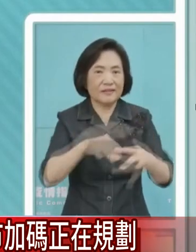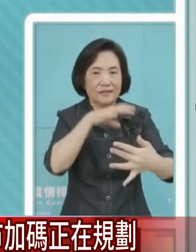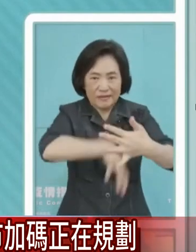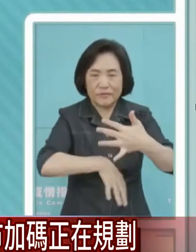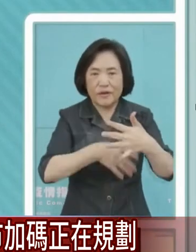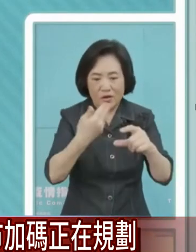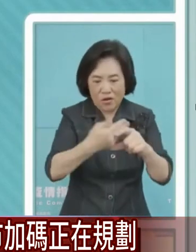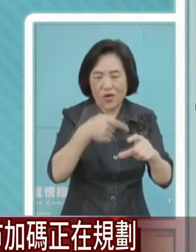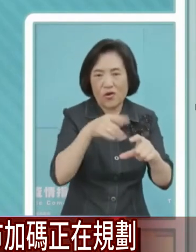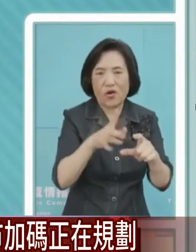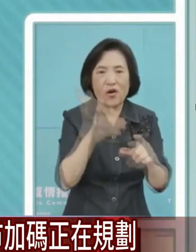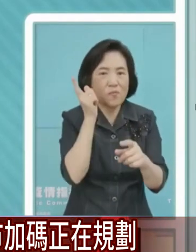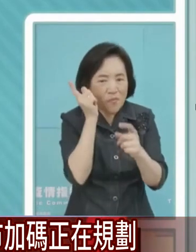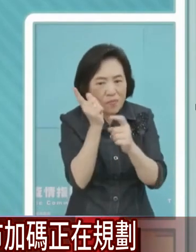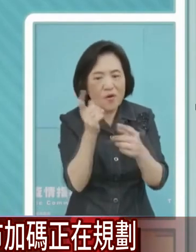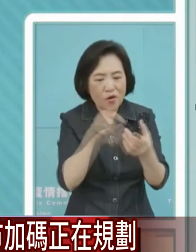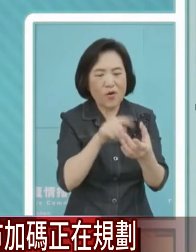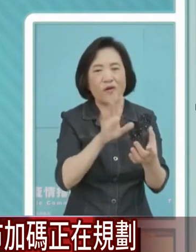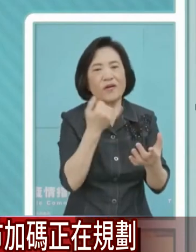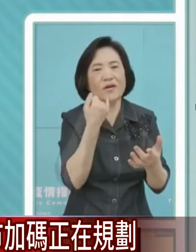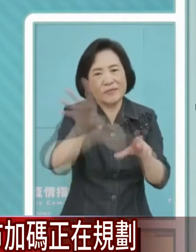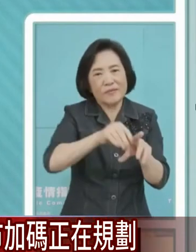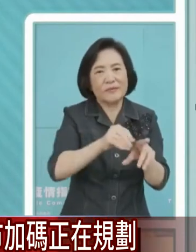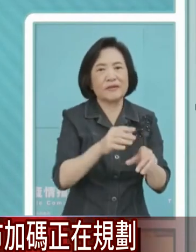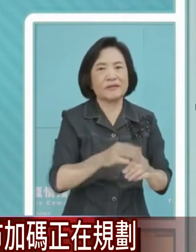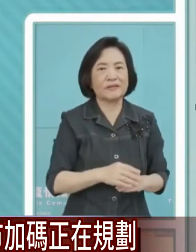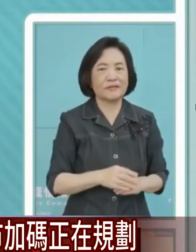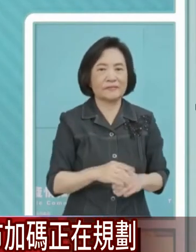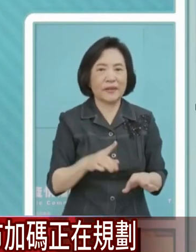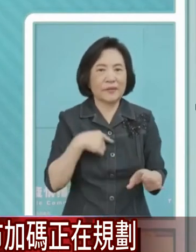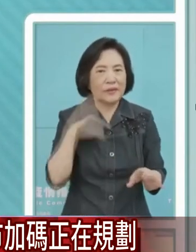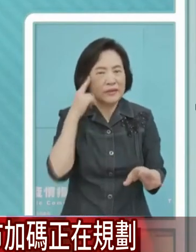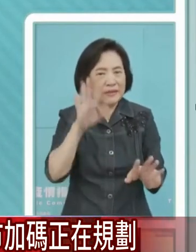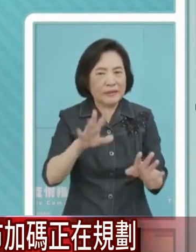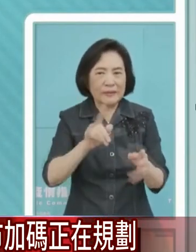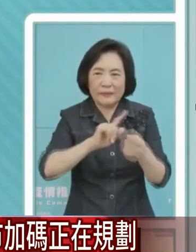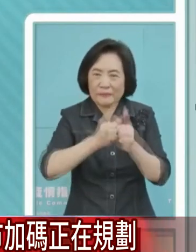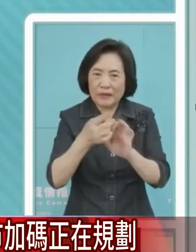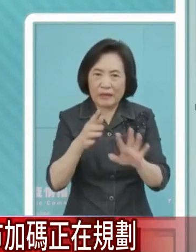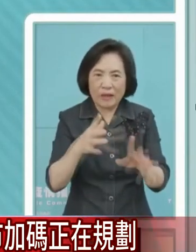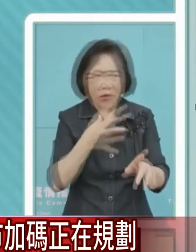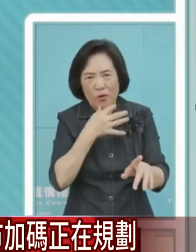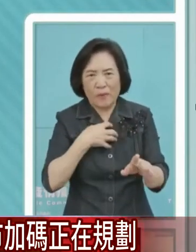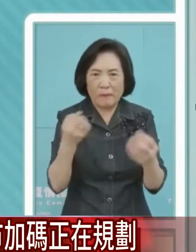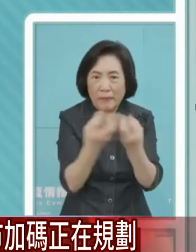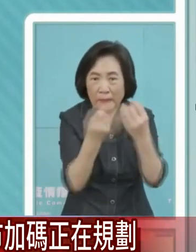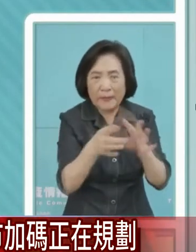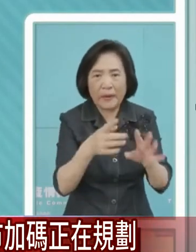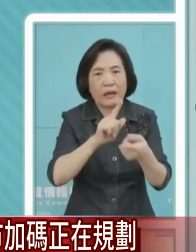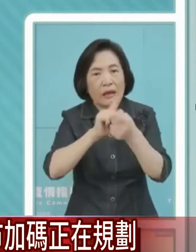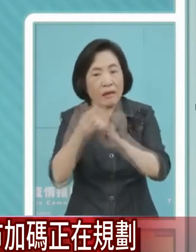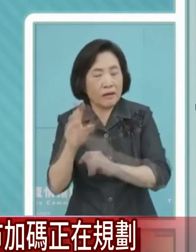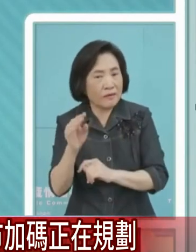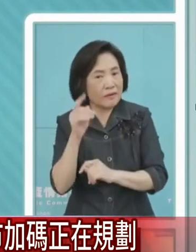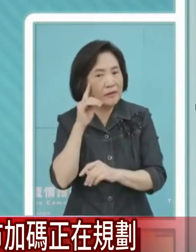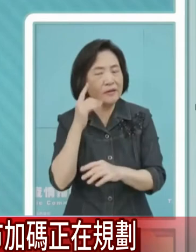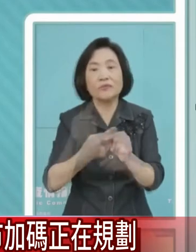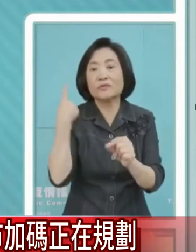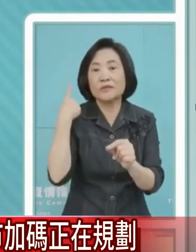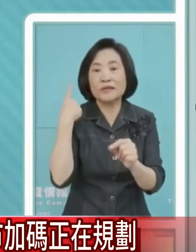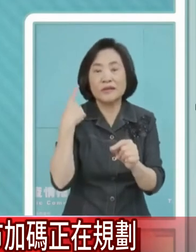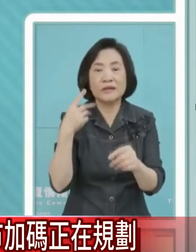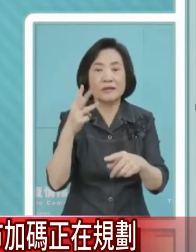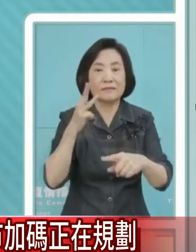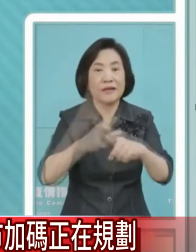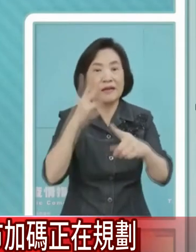WeChat Pay 有四种方式啊。就是这样的，每一个危机都是转机的。像去年发三倍券的时候，你知道，